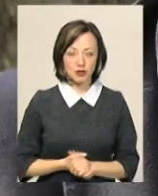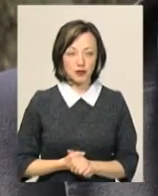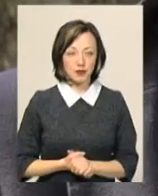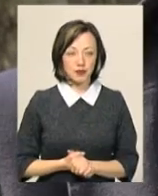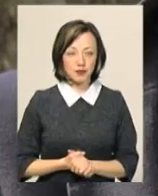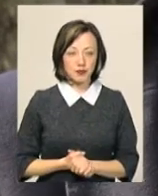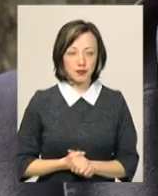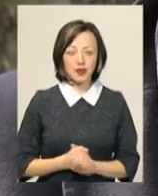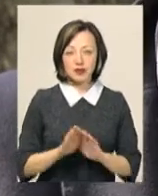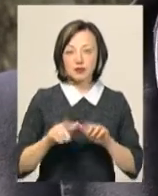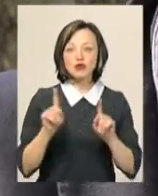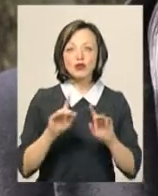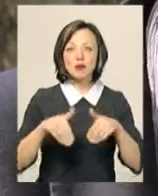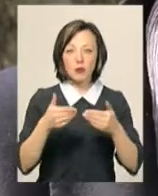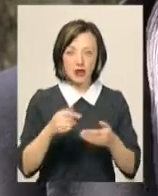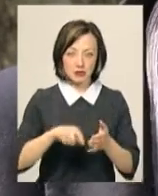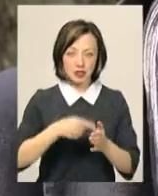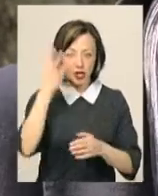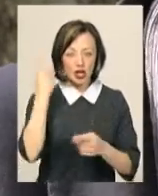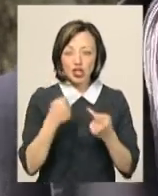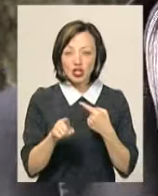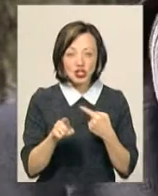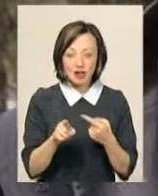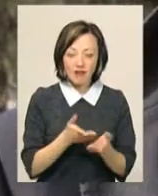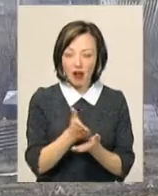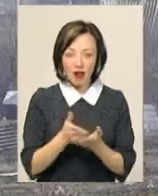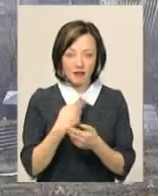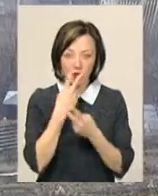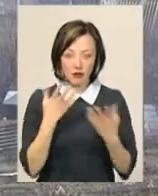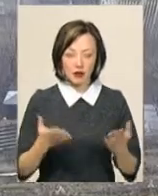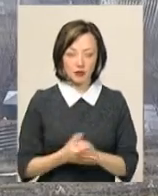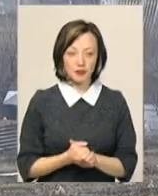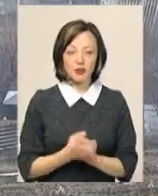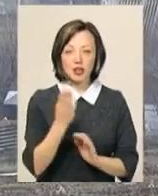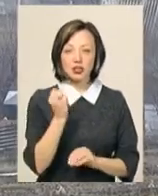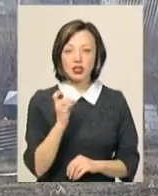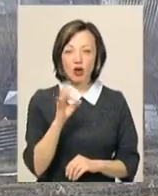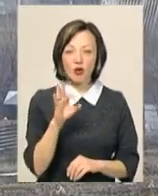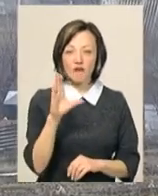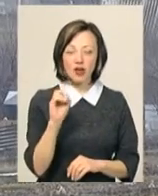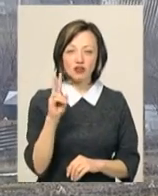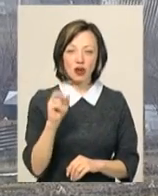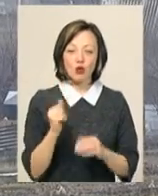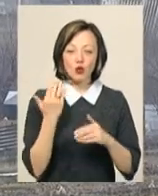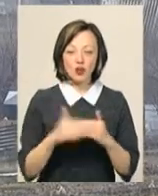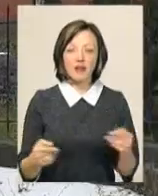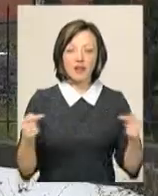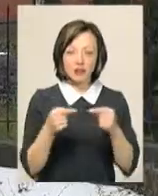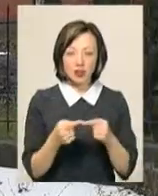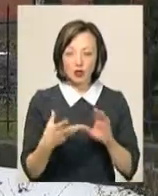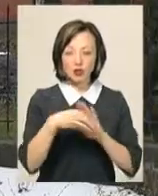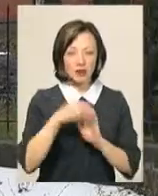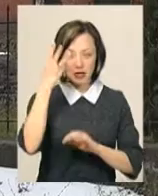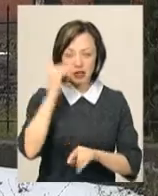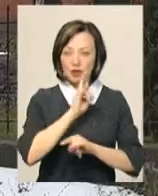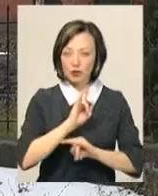може запропонувати місто Хмельницький. Інших варіантів я просто на сьогодні день не бачу. У Шаровечці вже визначились із напрямком розвитку. До Хмельницького долучатись